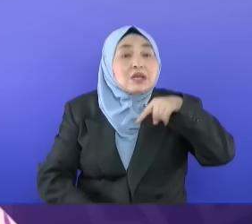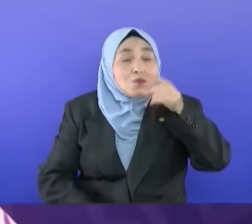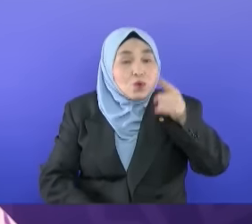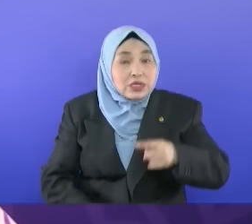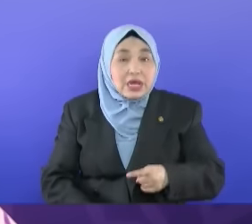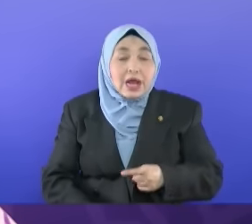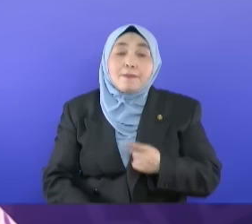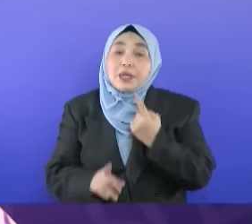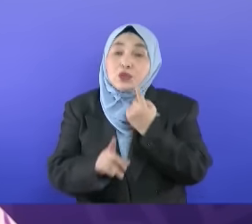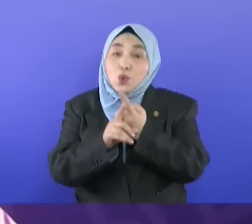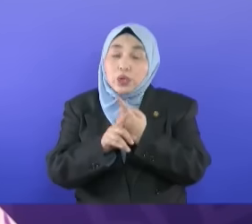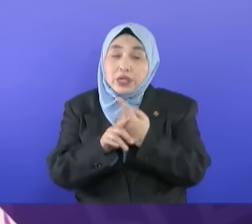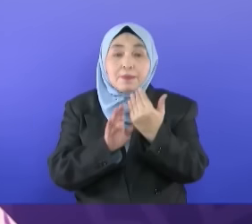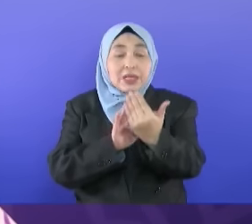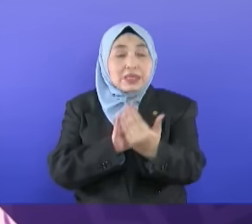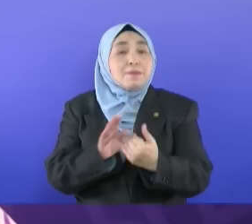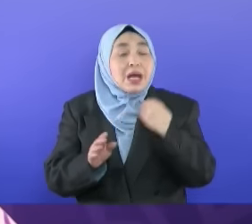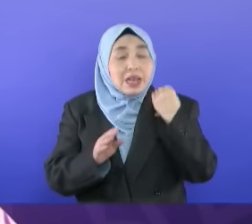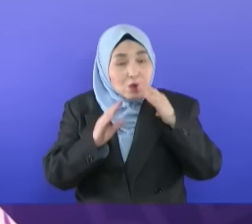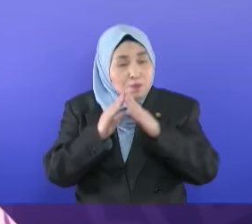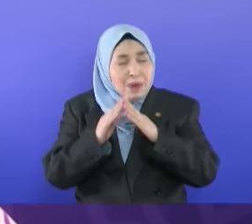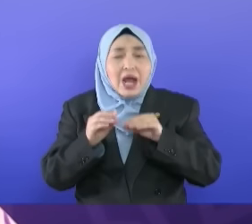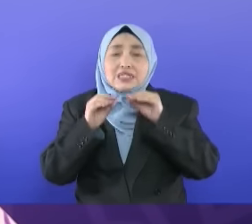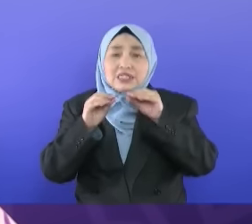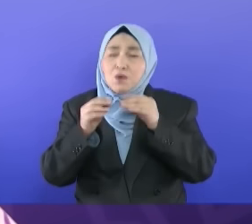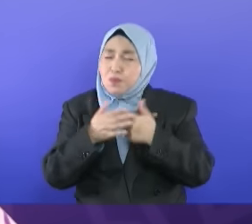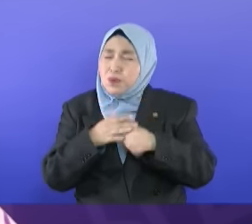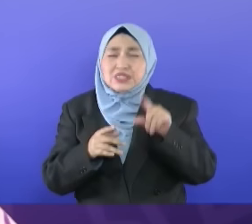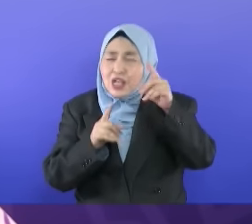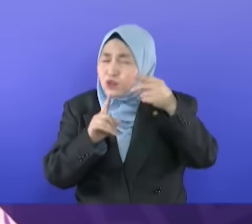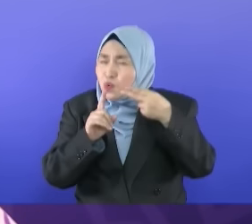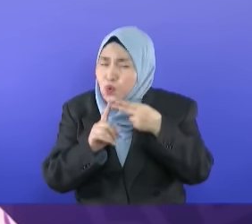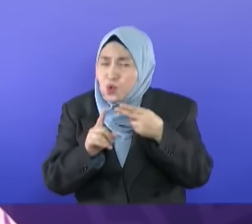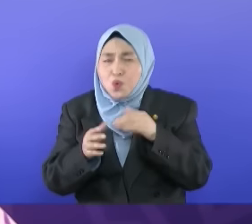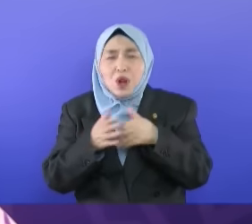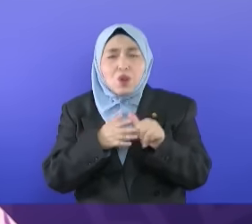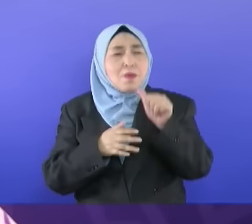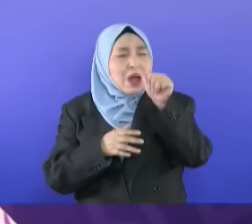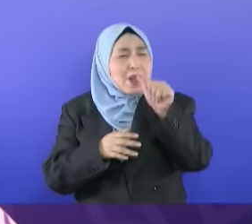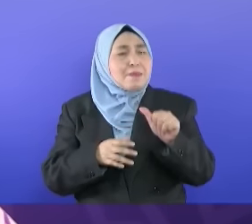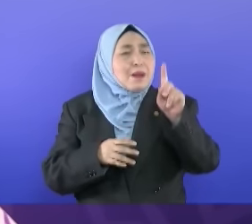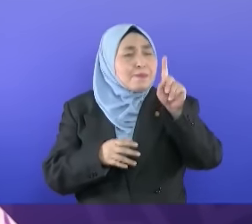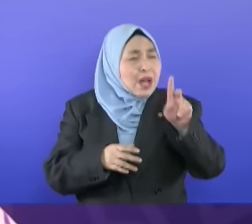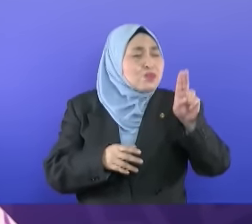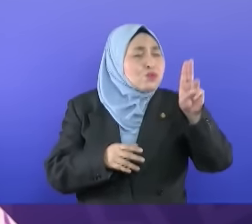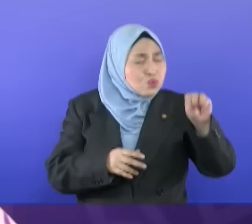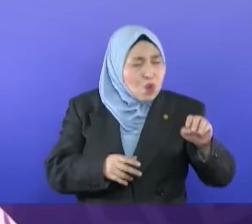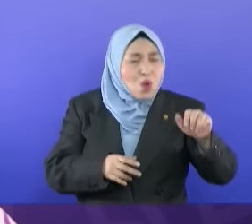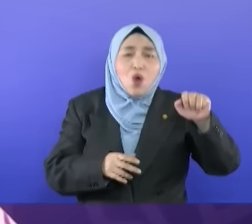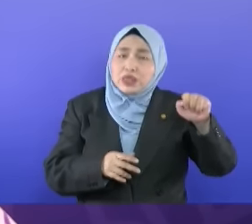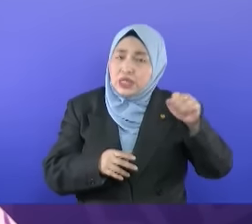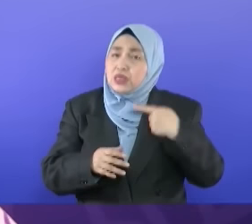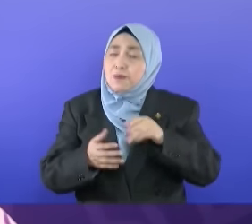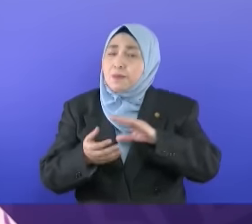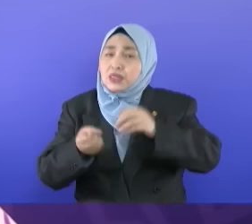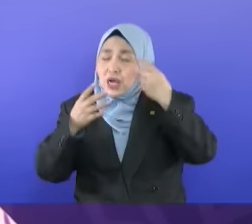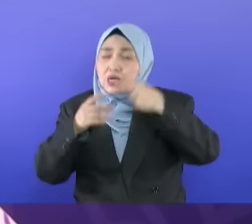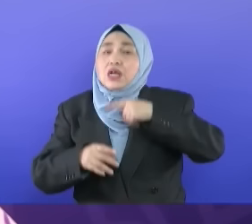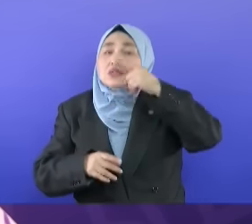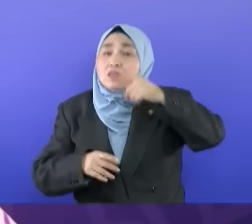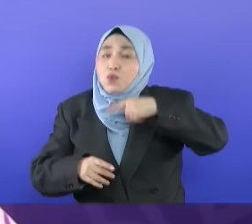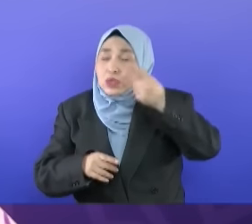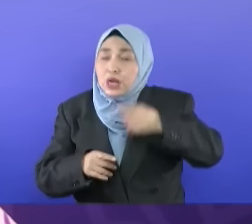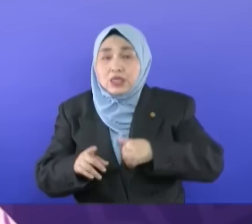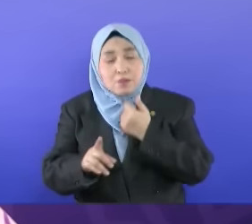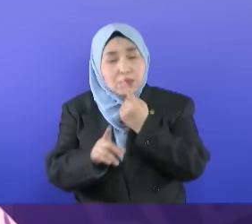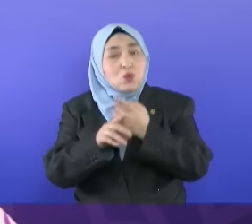di hadapan dia kita balik rumah kita aja anak kita walaupun satu huruf walaupun dhar kita banyakkan sebutan yang betul